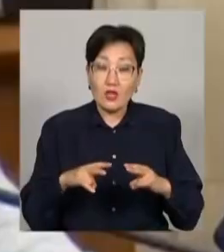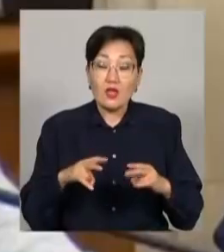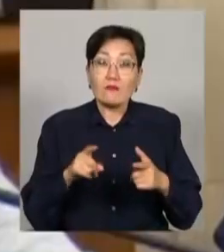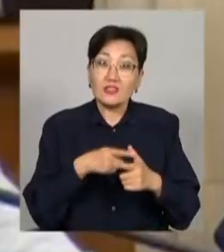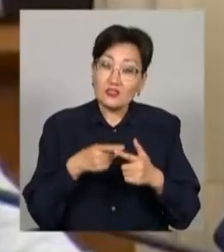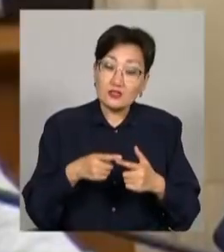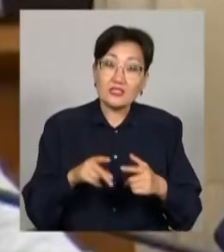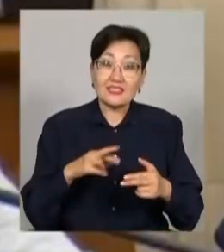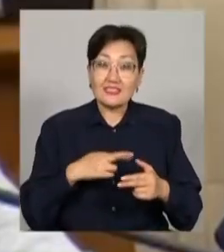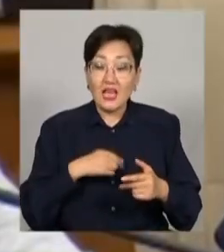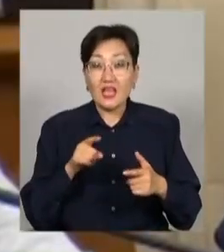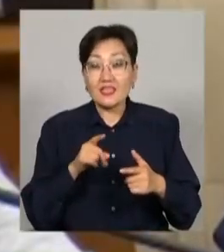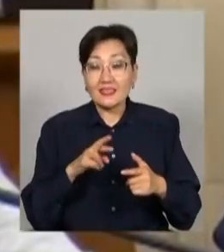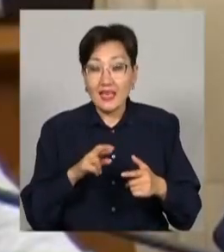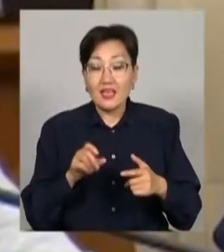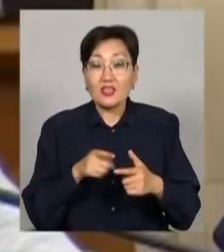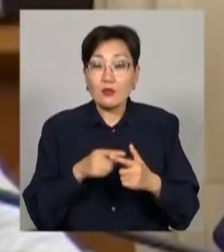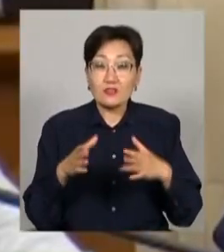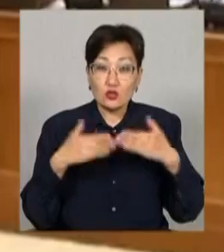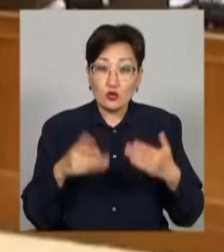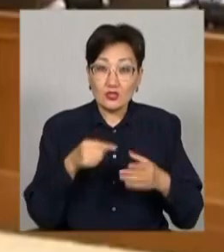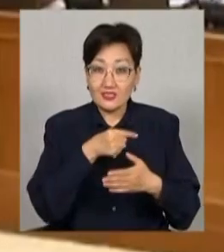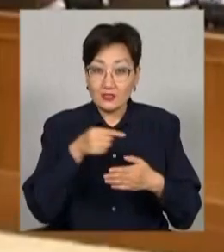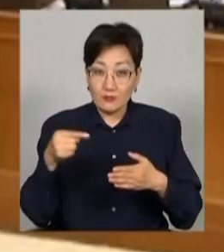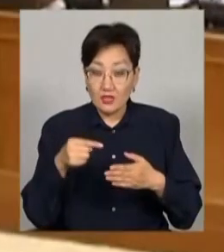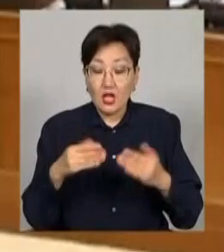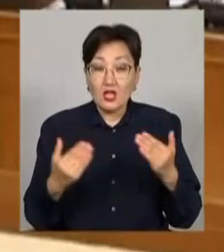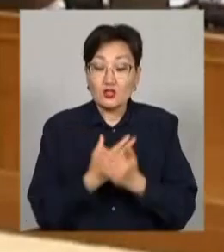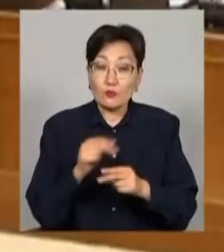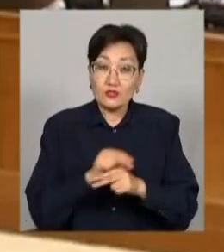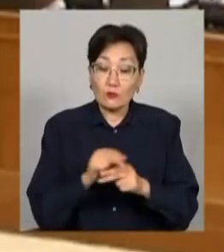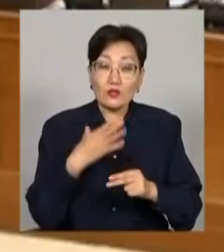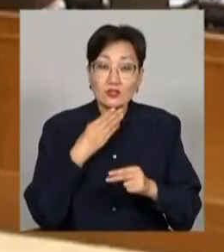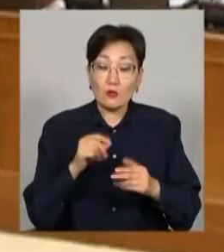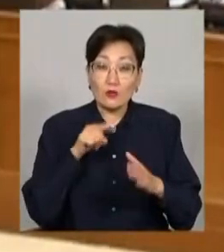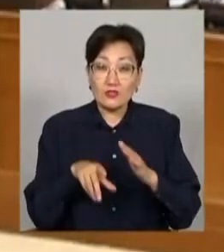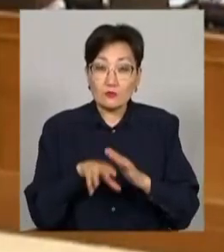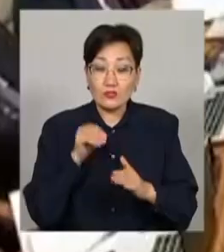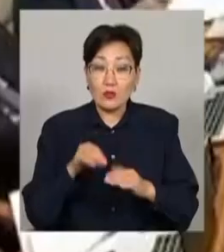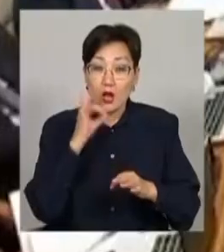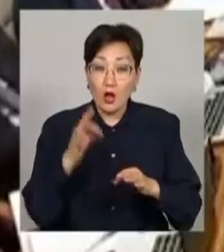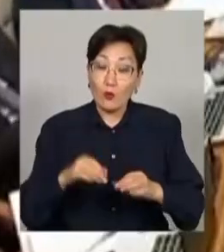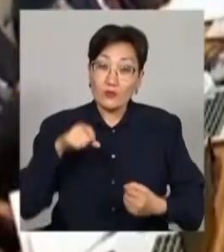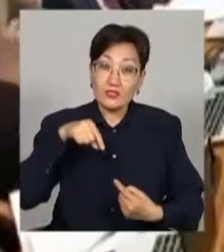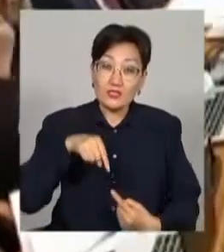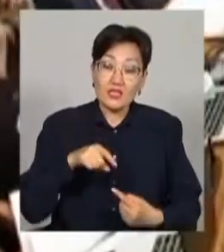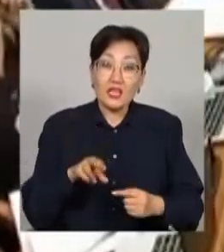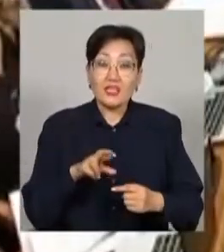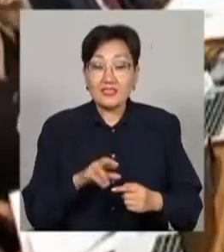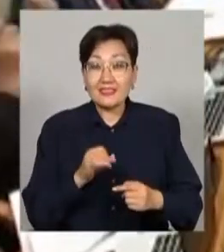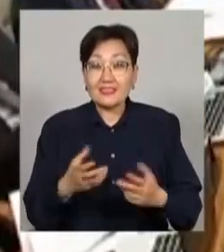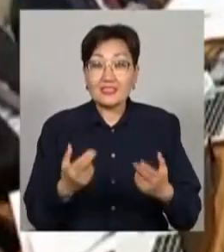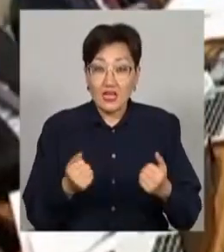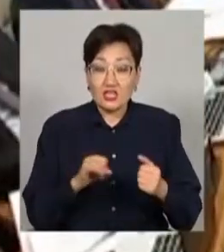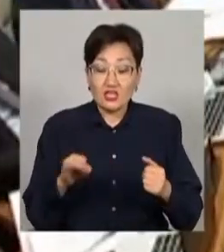яғни «я» немесе «жоқты» сызып тастайтын. Ал жаңа түзетуде өзіміздің сайлаудағы тәжірибеміз бойынша «я» немесе